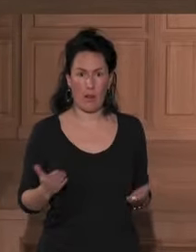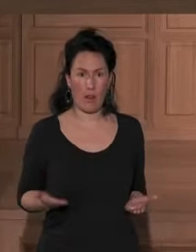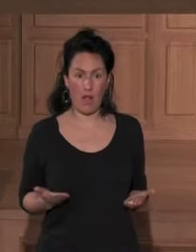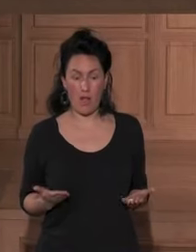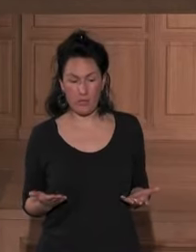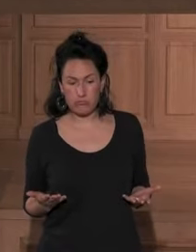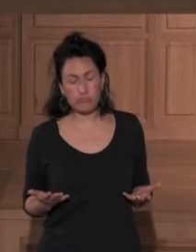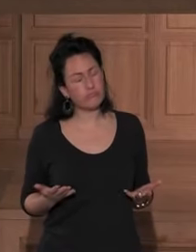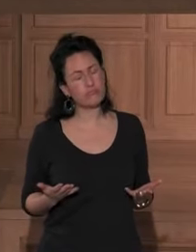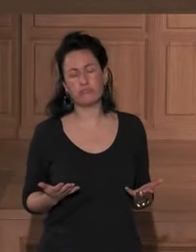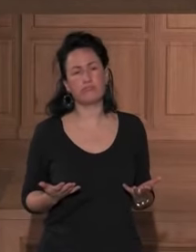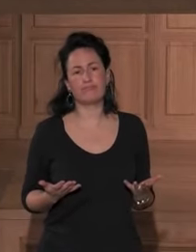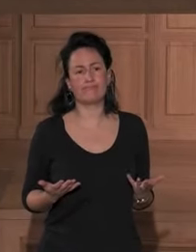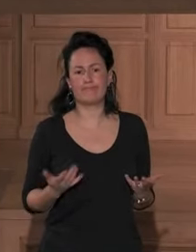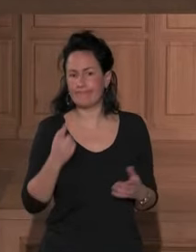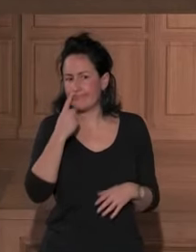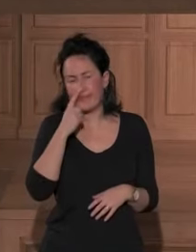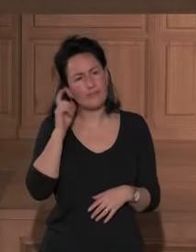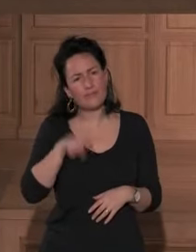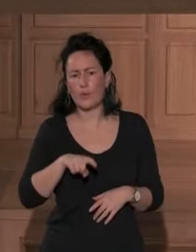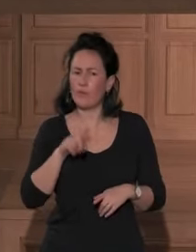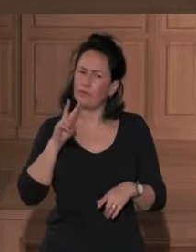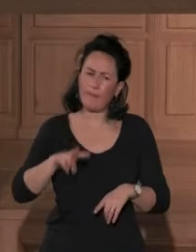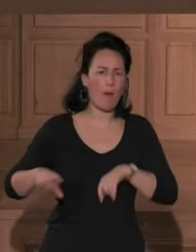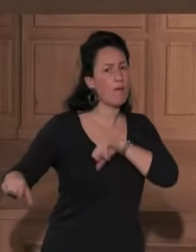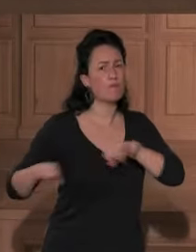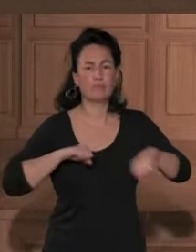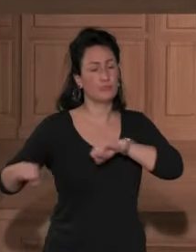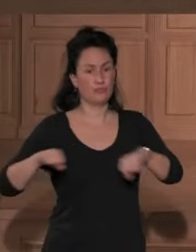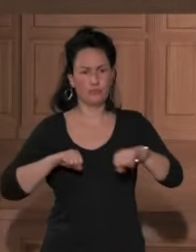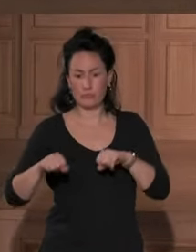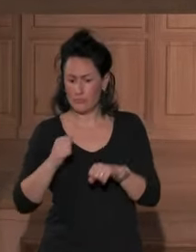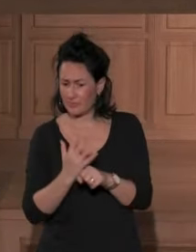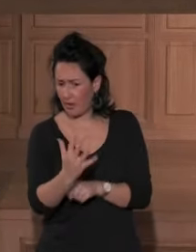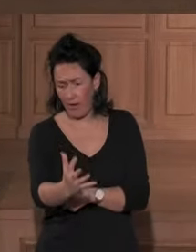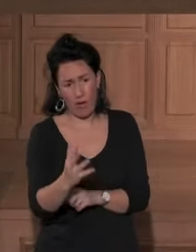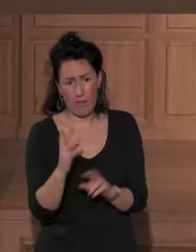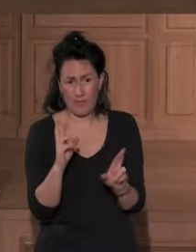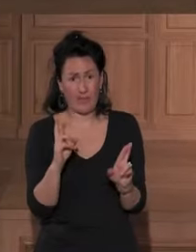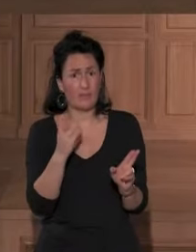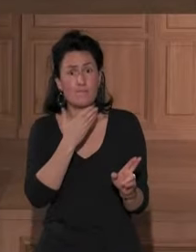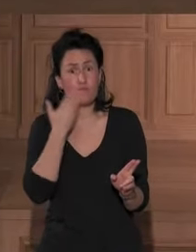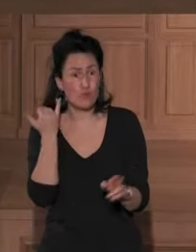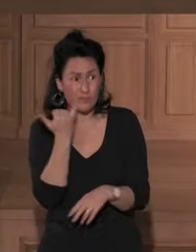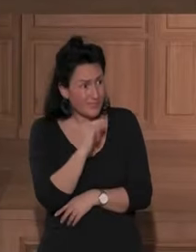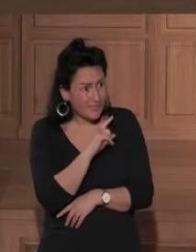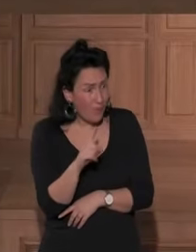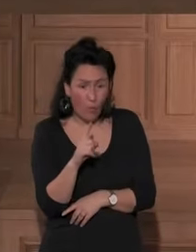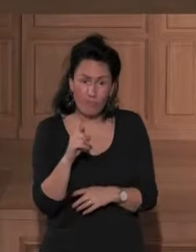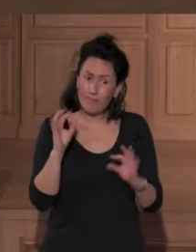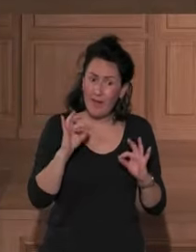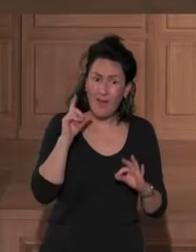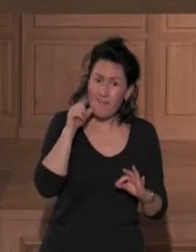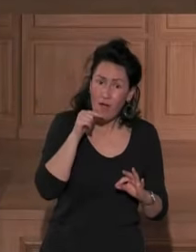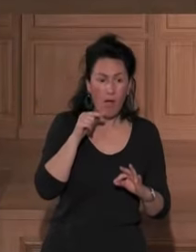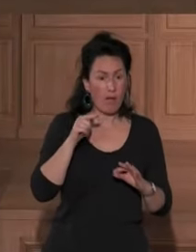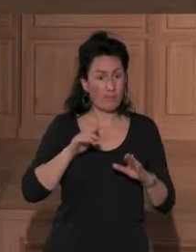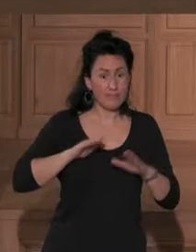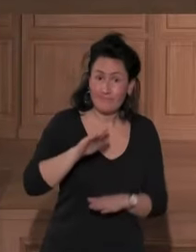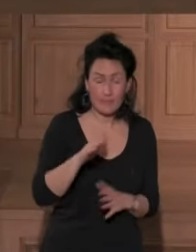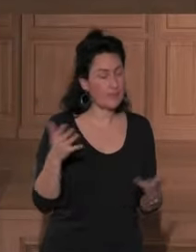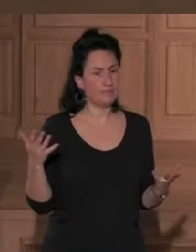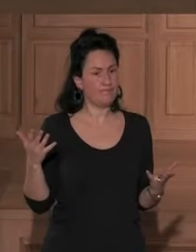d'ici 5 ans, mais il faut qu'ils y mettent les moyens. Sinon, on aura toujours malheureusement des familles qui ne vivent pas, parce que tant qu'il n'y a pas